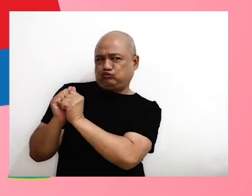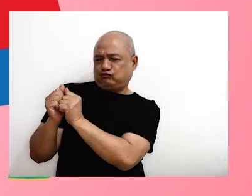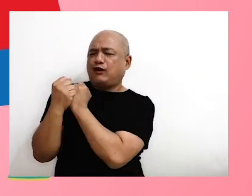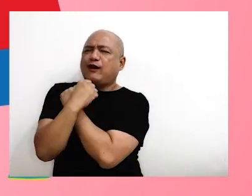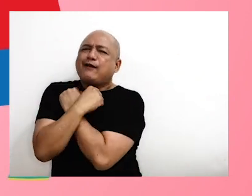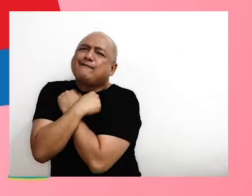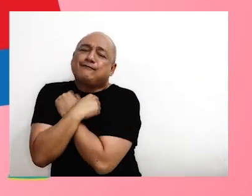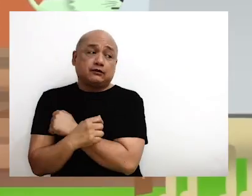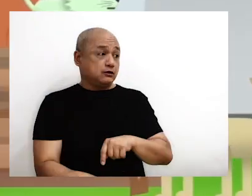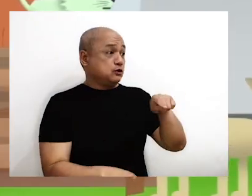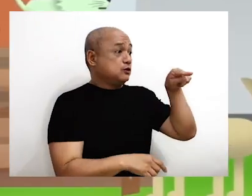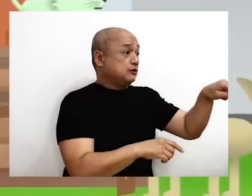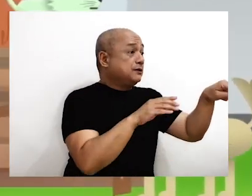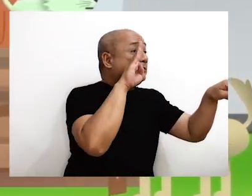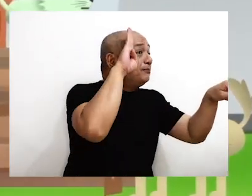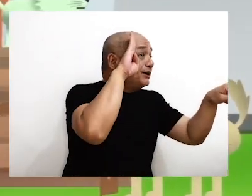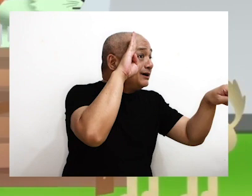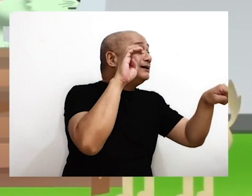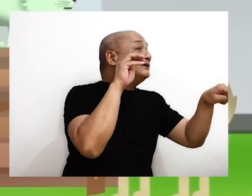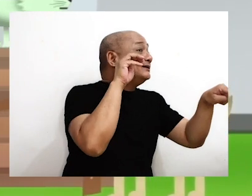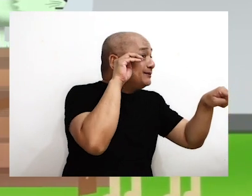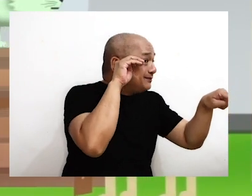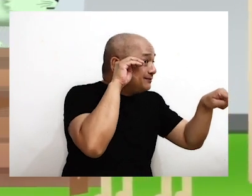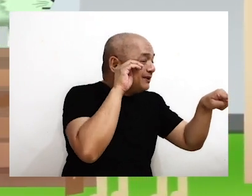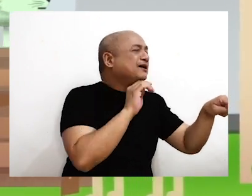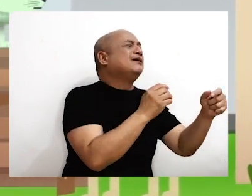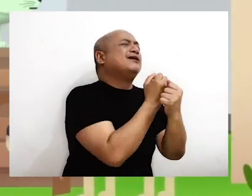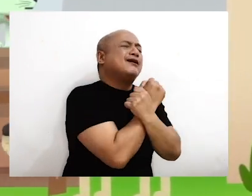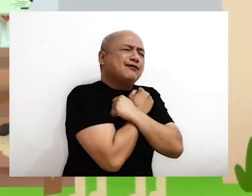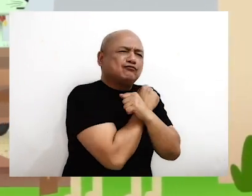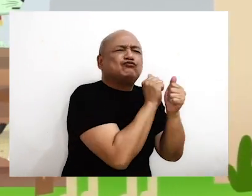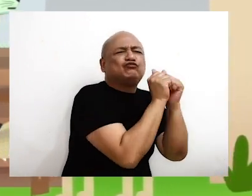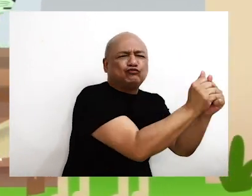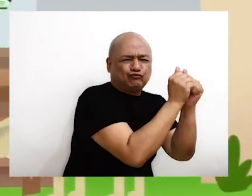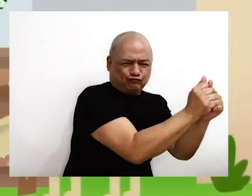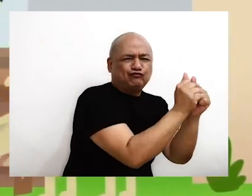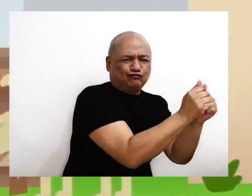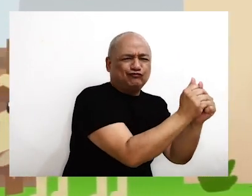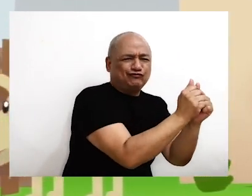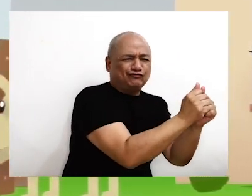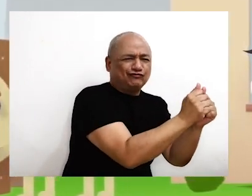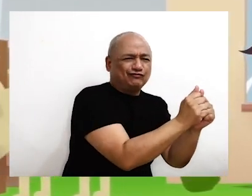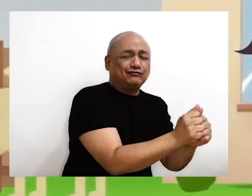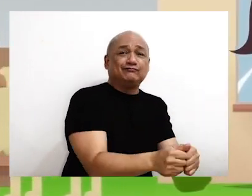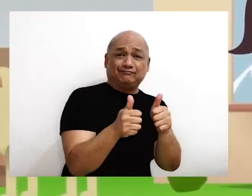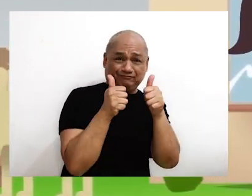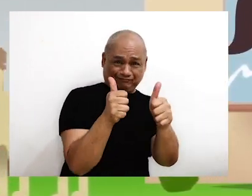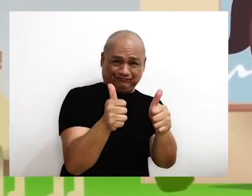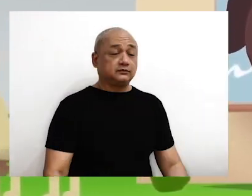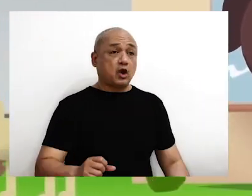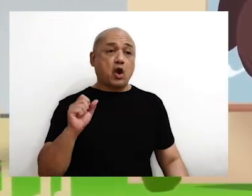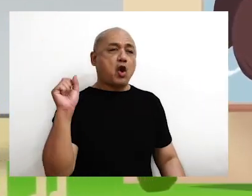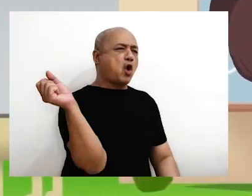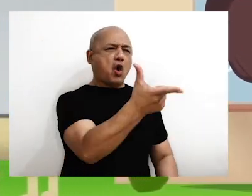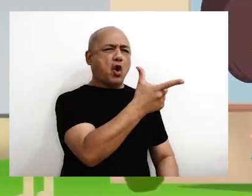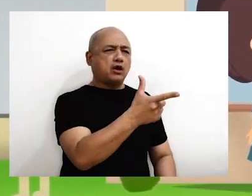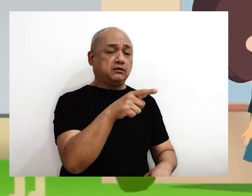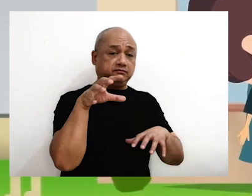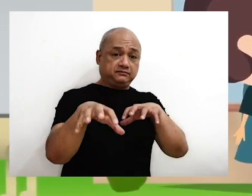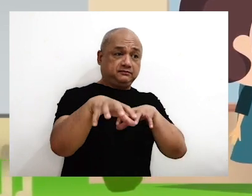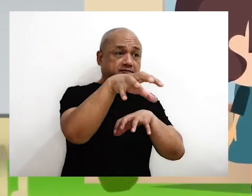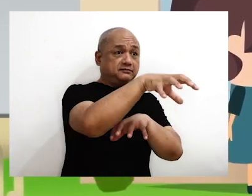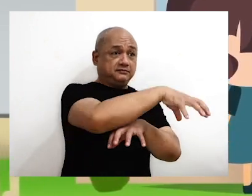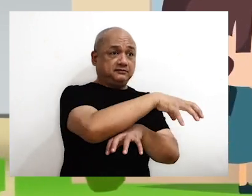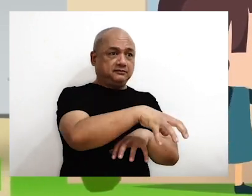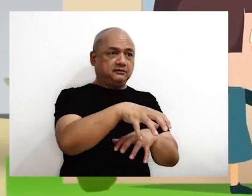pa ni Bik-Bik. At kapag lahat ng aso at pusa sa ating barangay ay bakunado, mas